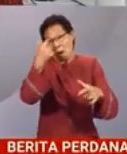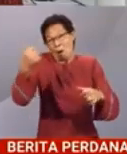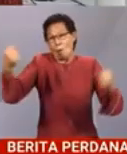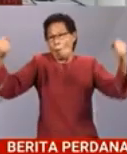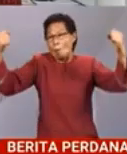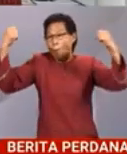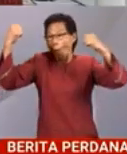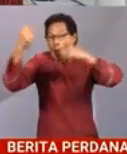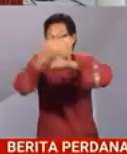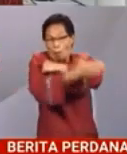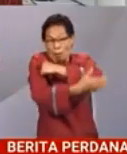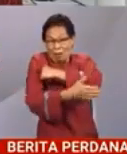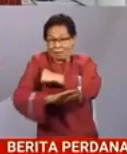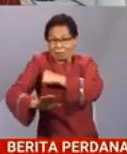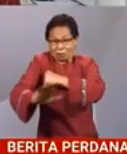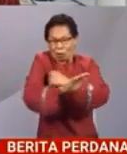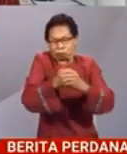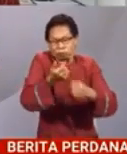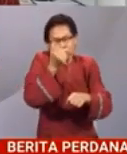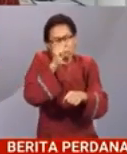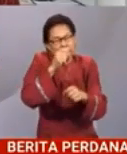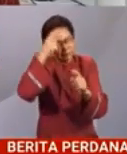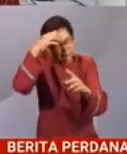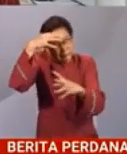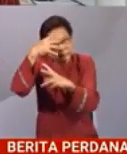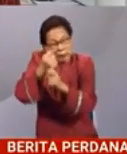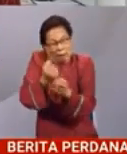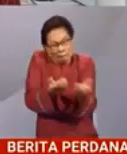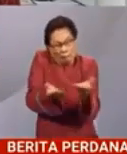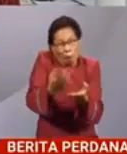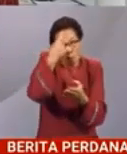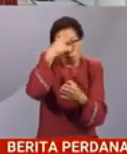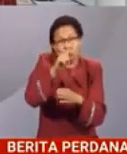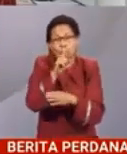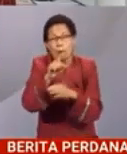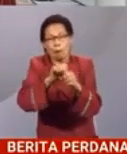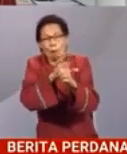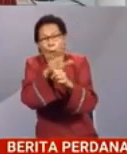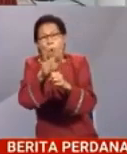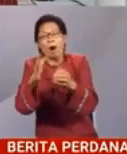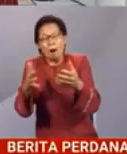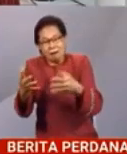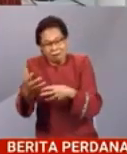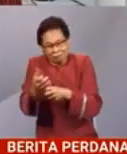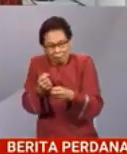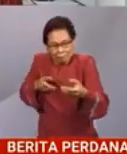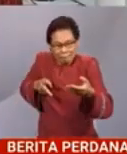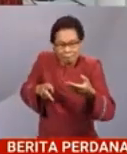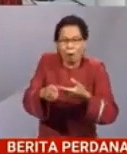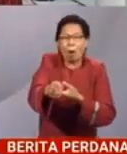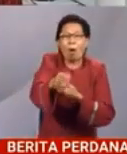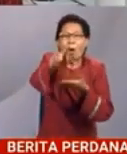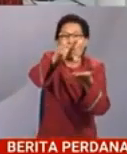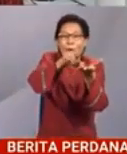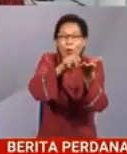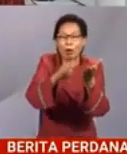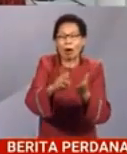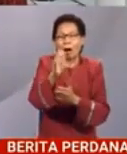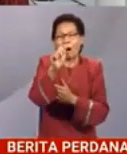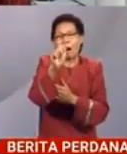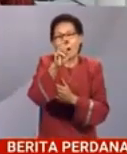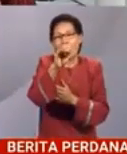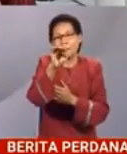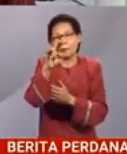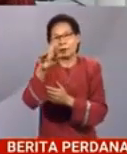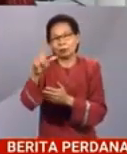terus tekad berkhidmat bagi memastikan rantaian COVID-19 dapat diputuskan. Ya, wartawan Amirul Aizat Muhammad Syafiee melaporkan.